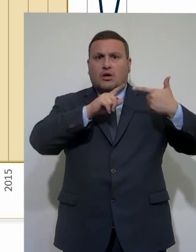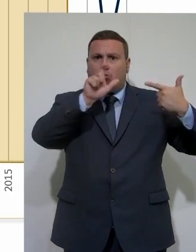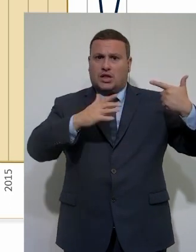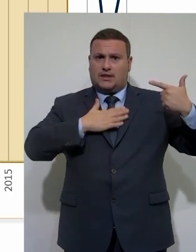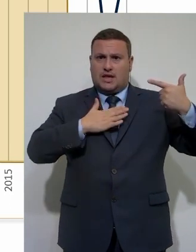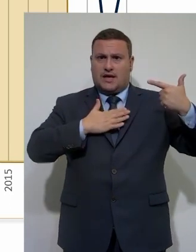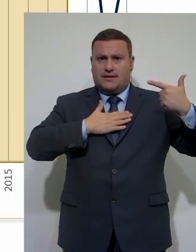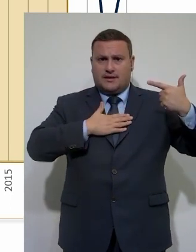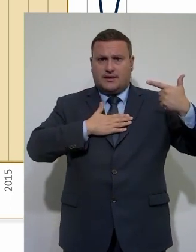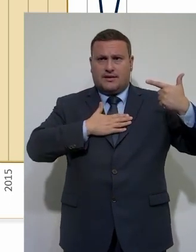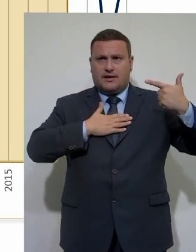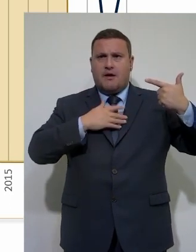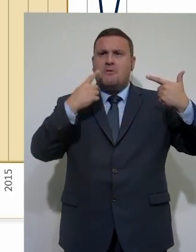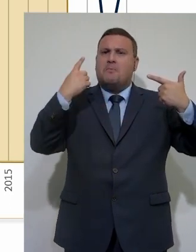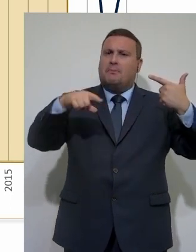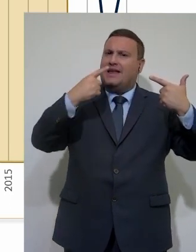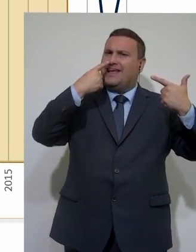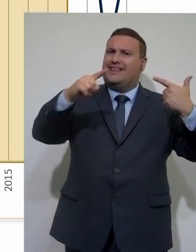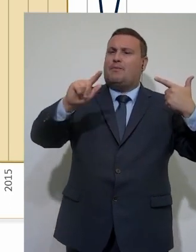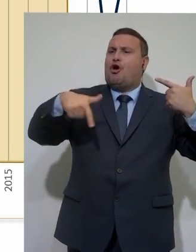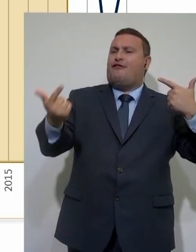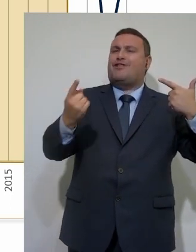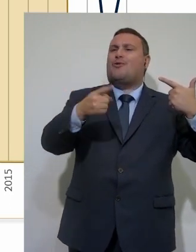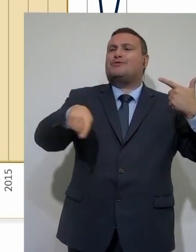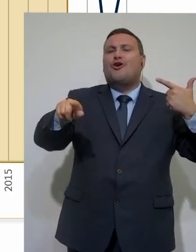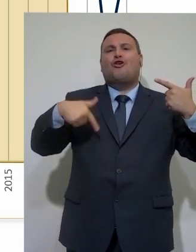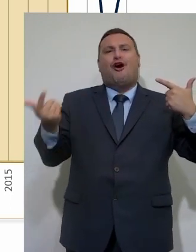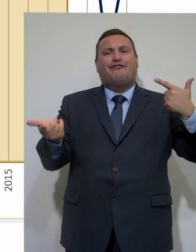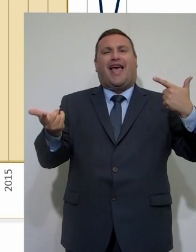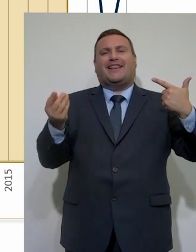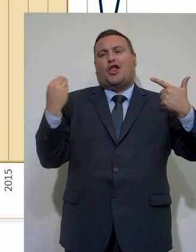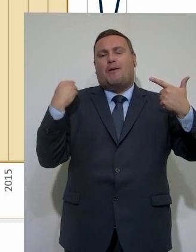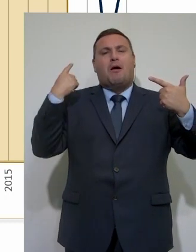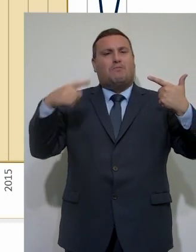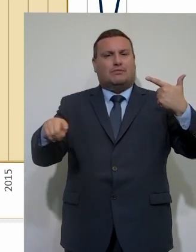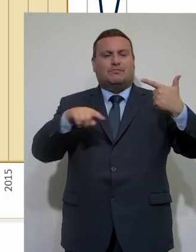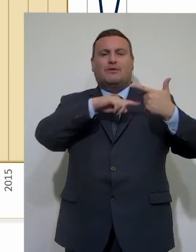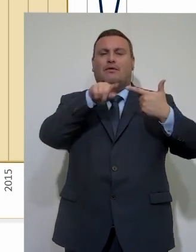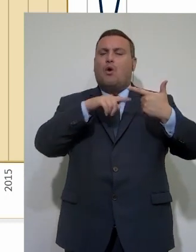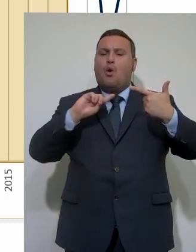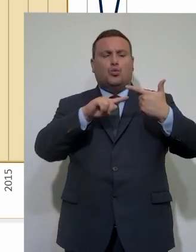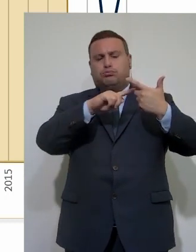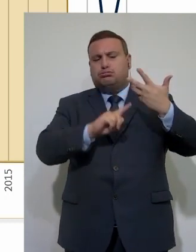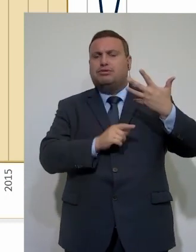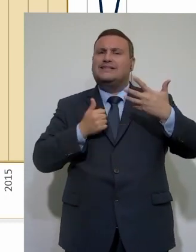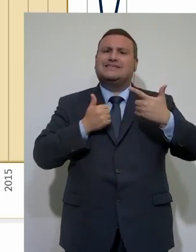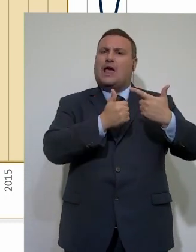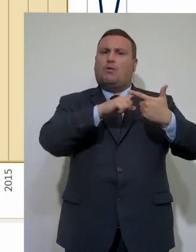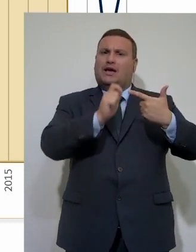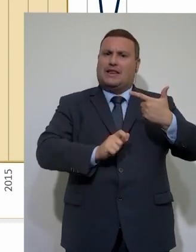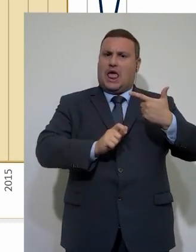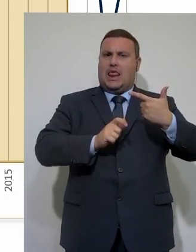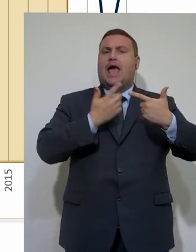dell'offerta che come domanda. Tutti gli altri stati seguono la Francia e l'Italia. L'effetto Schengen